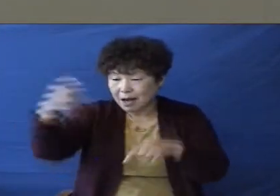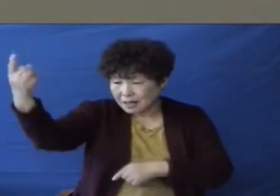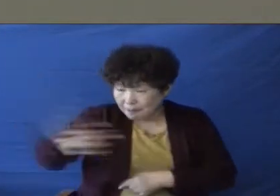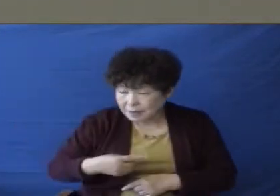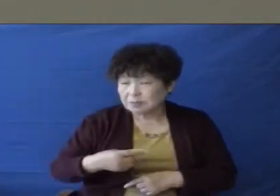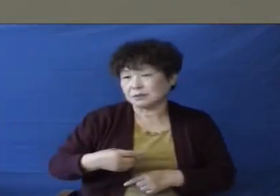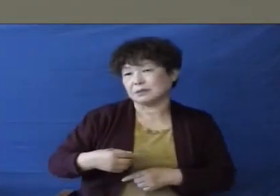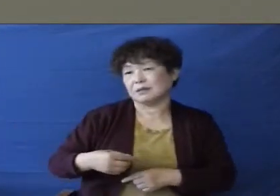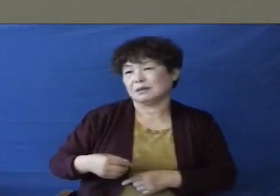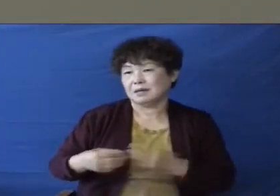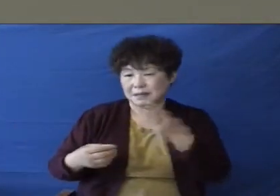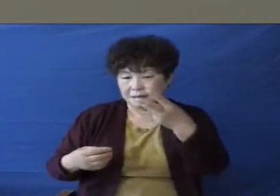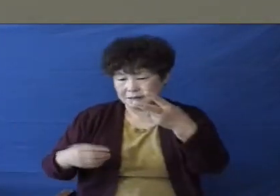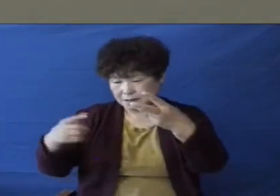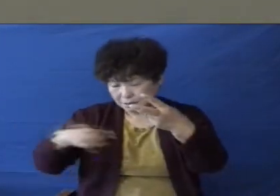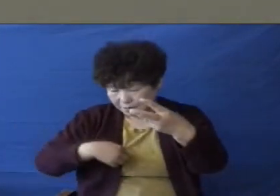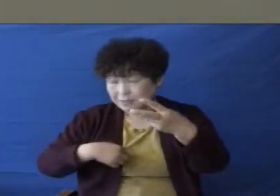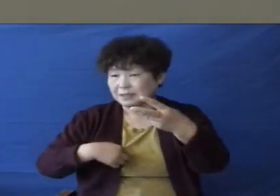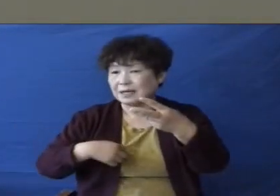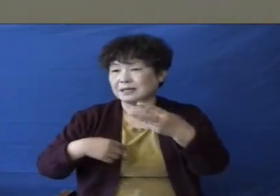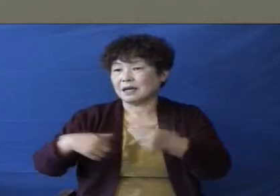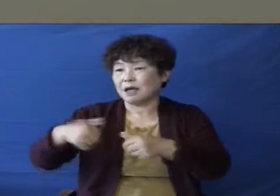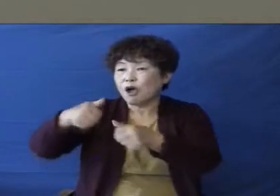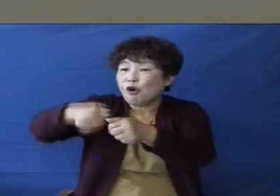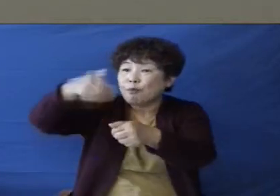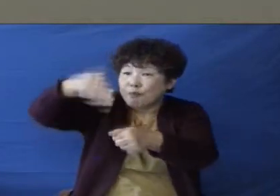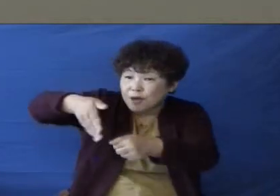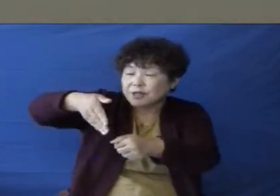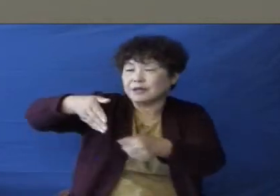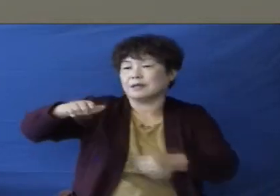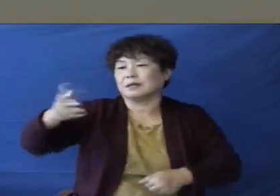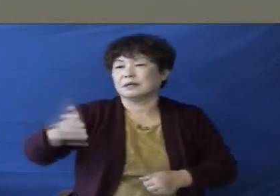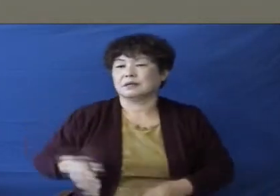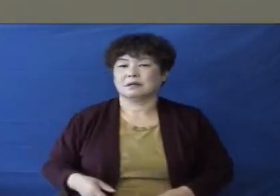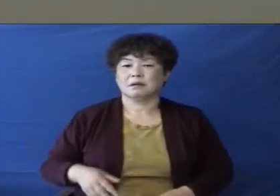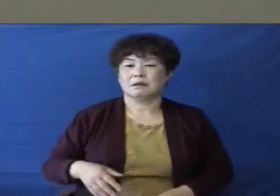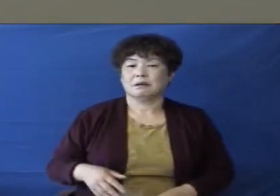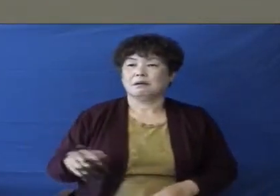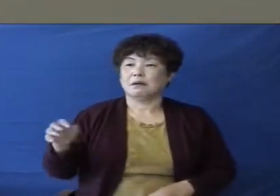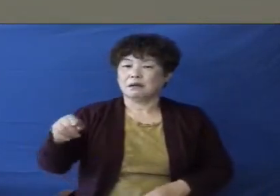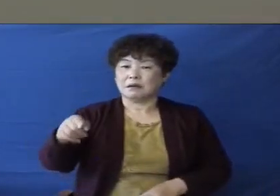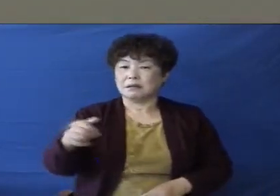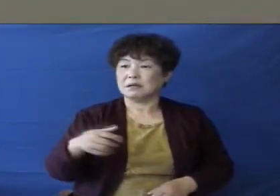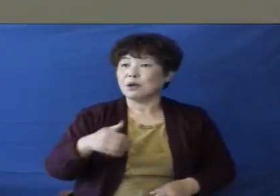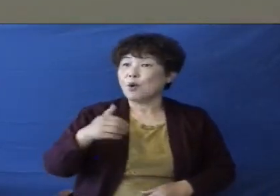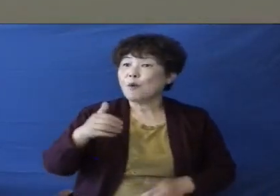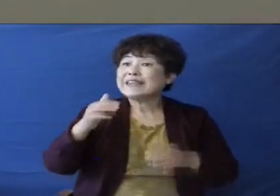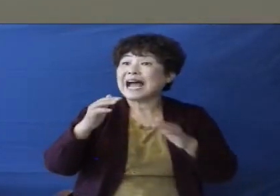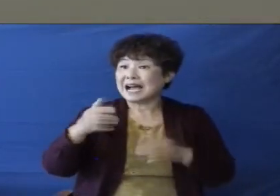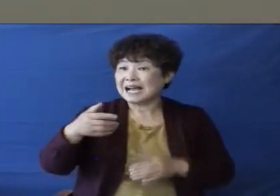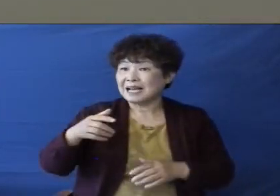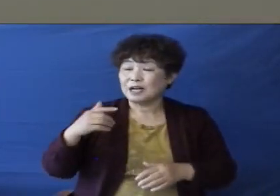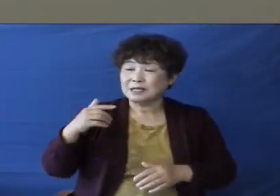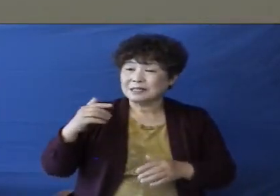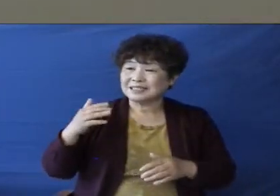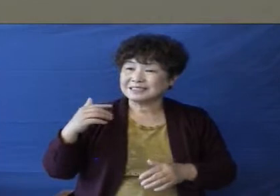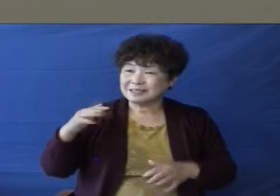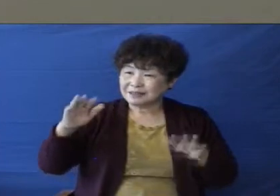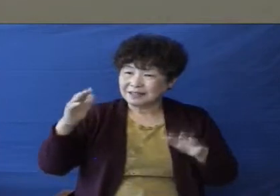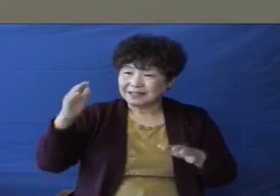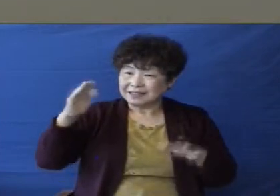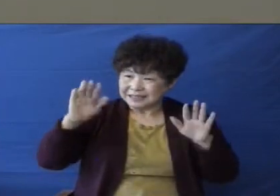마음을 불편 않은 일을 누가 하는걸 봤어요 그러면은 그 사람한테 가서 얘기 하라는 거예요 너